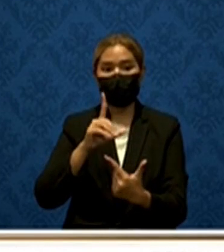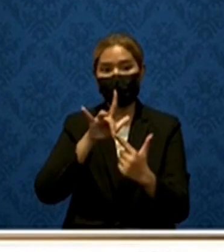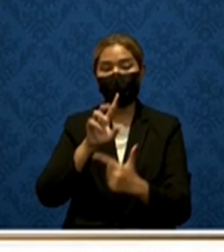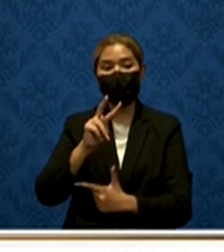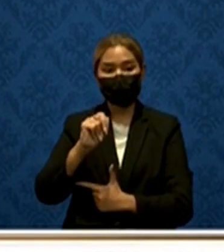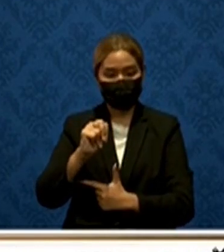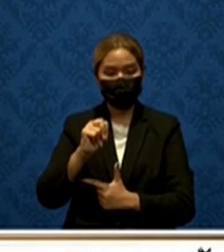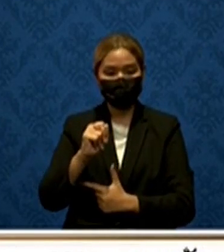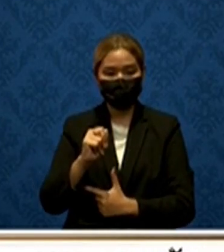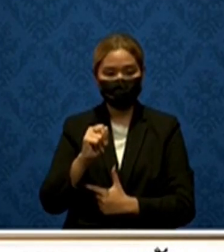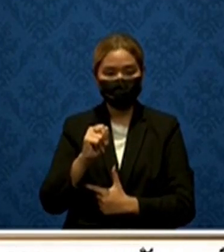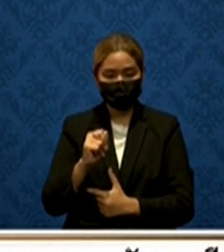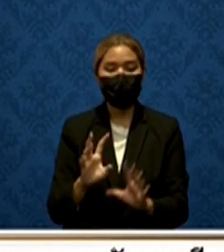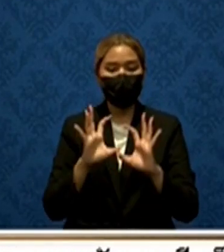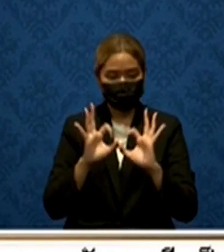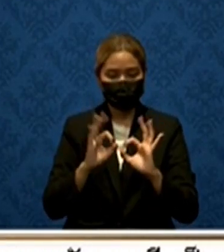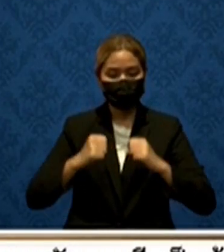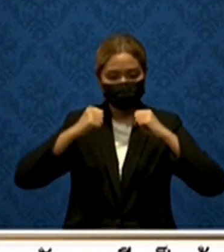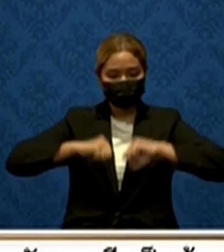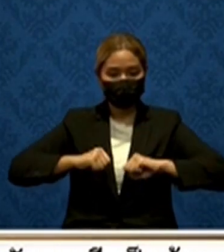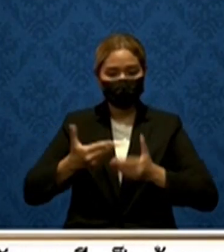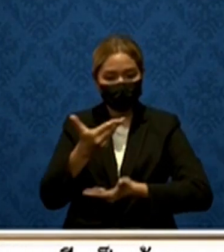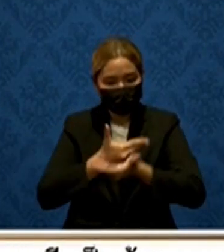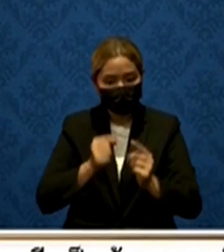ยินดีที่จะเจรจากับฝ่ายไย